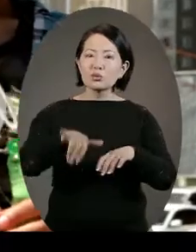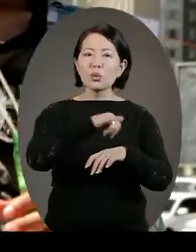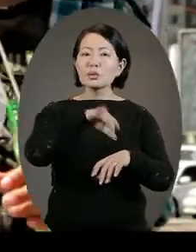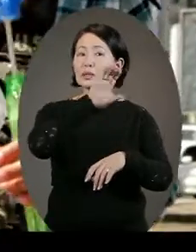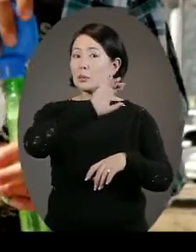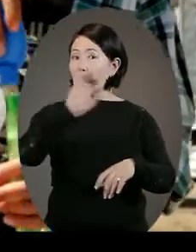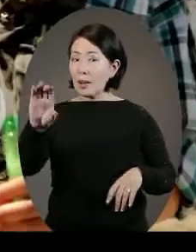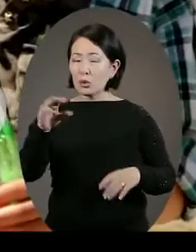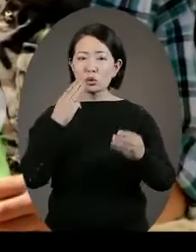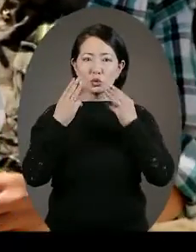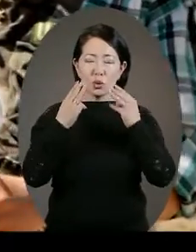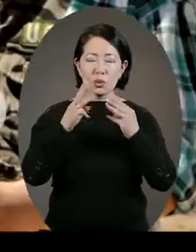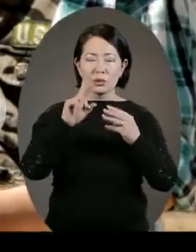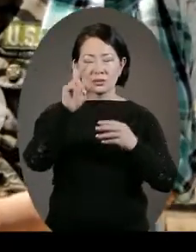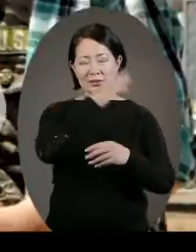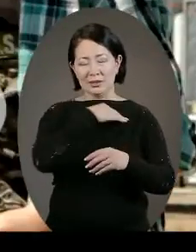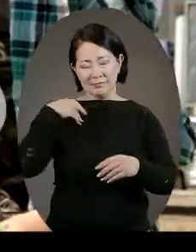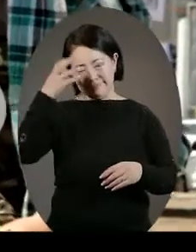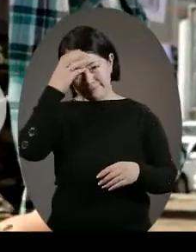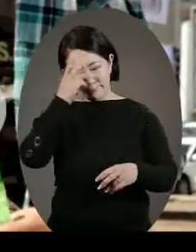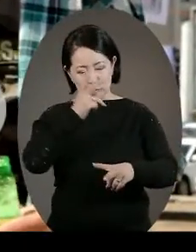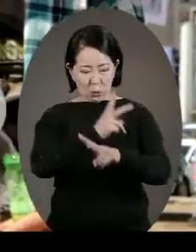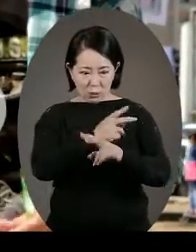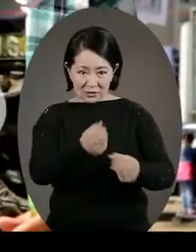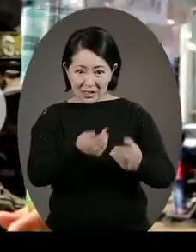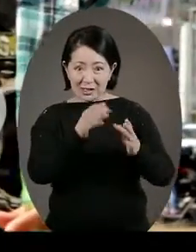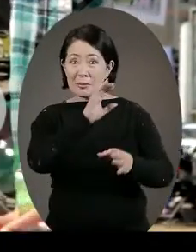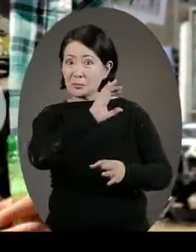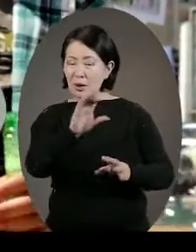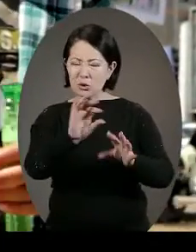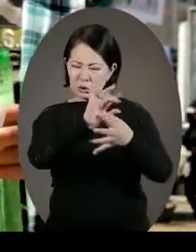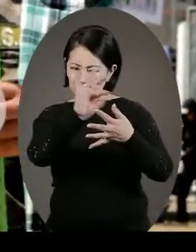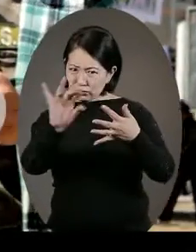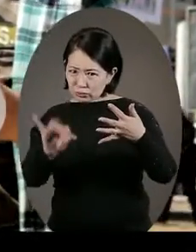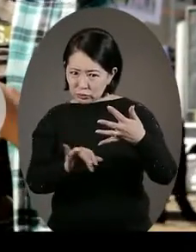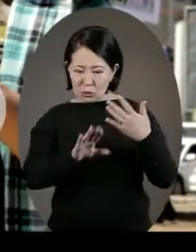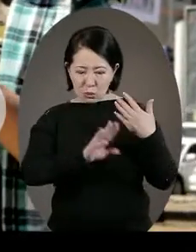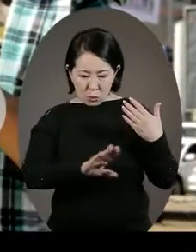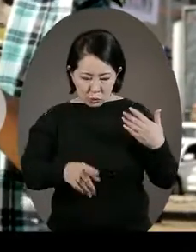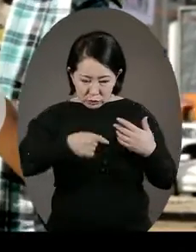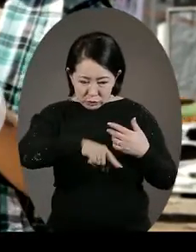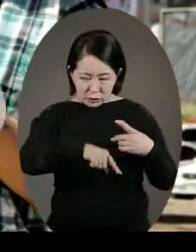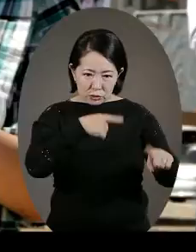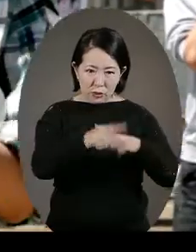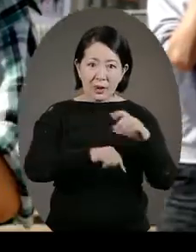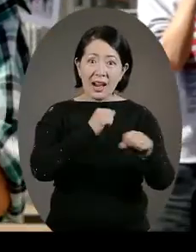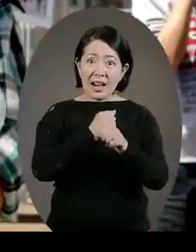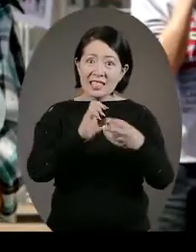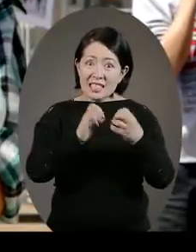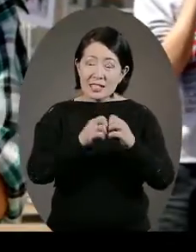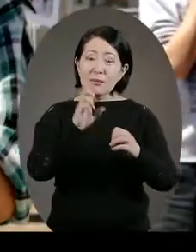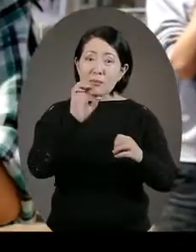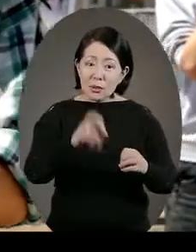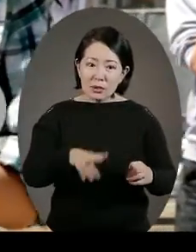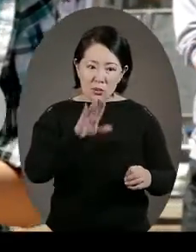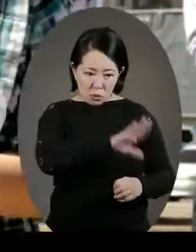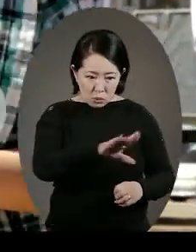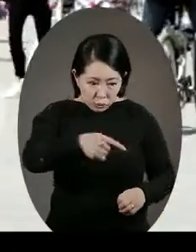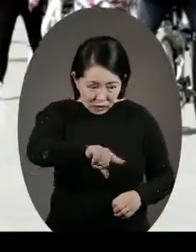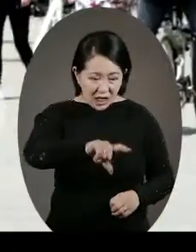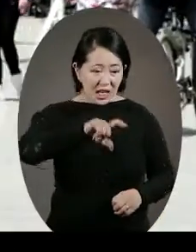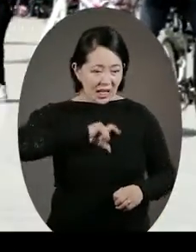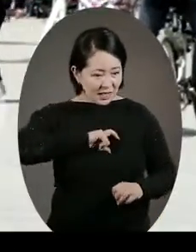байгууллага, шүүх, засаг захиргаа, хууль тогтоох байгууллагын аль аль нь хүүхдийн талаар алив ажил явуулахдаа энэ тэргүүнд хүүхдийн эрх